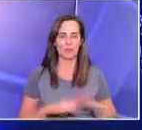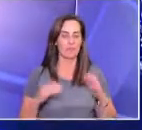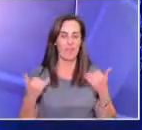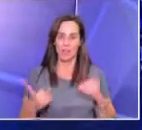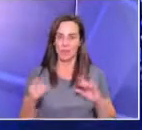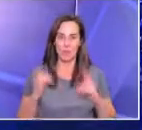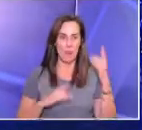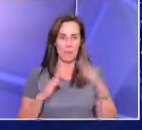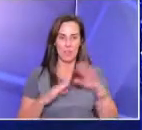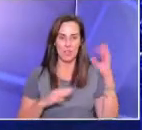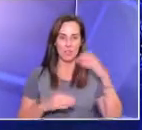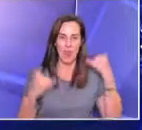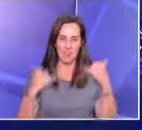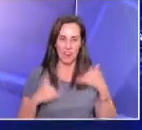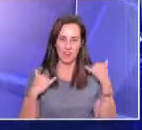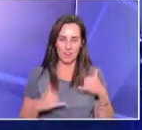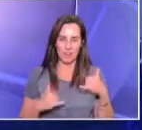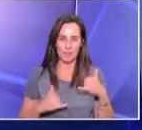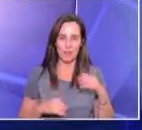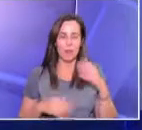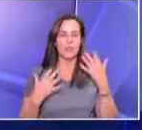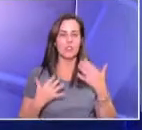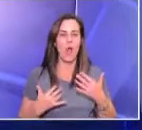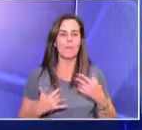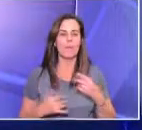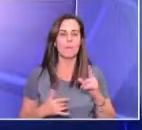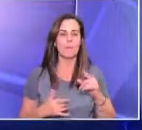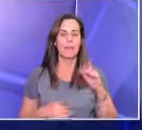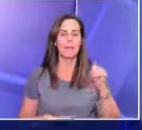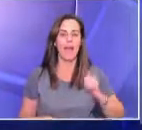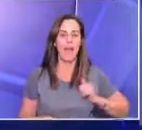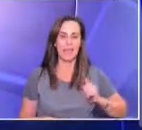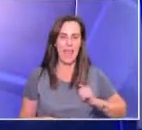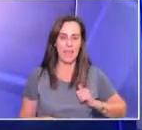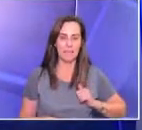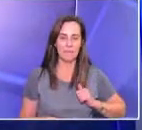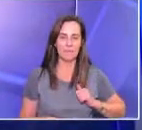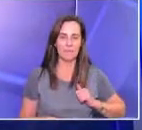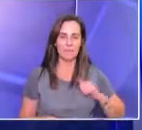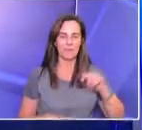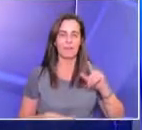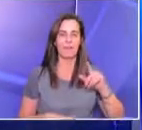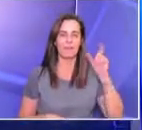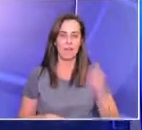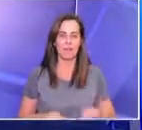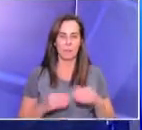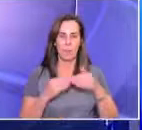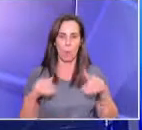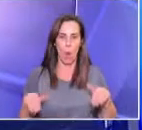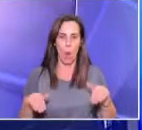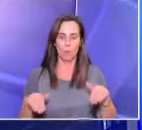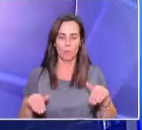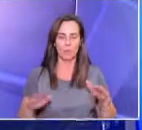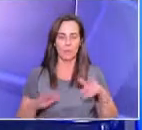הכי הכי הכי ברגע זה, זה שממיינים את קולות החיילים ו... בעלי המוגבלויות,